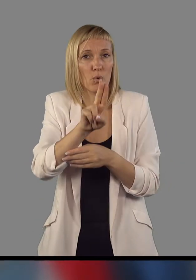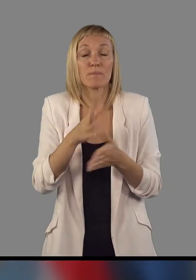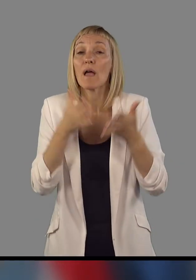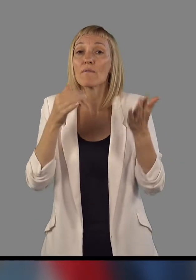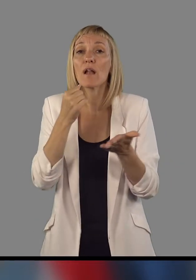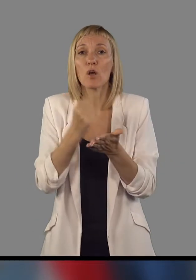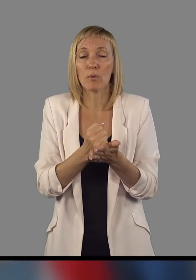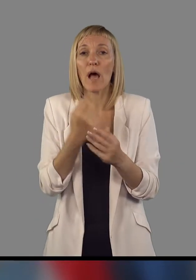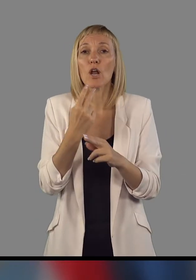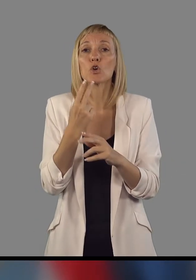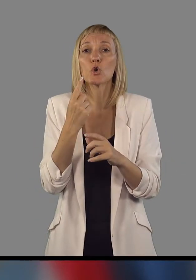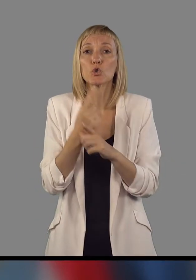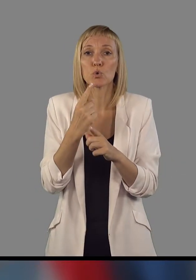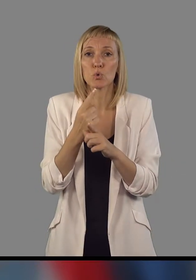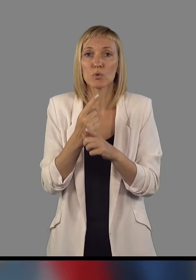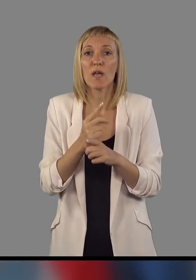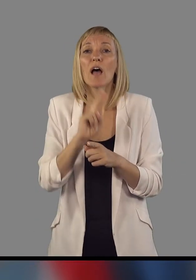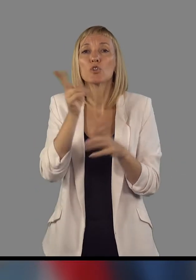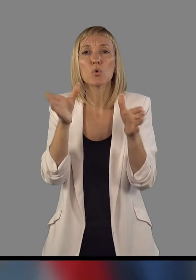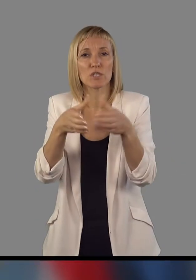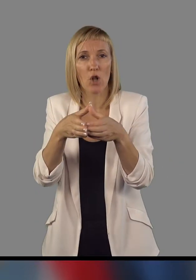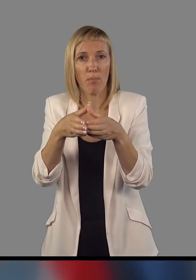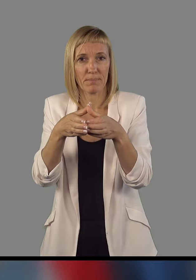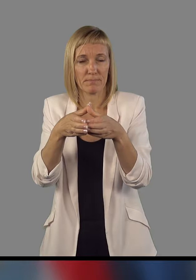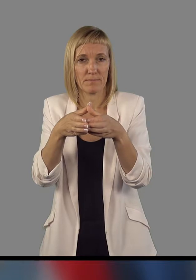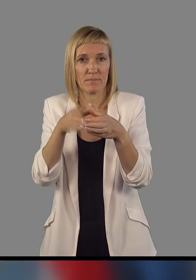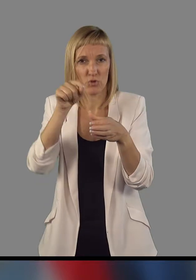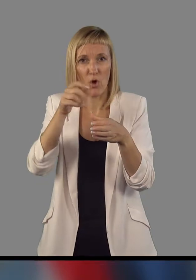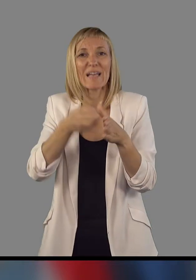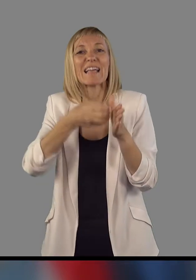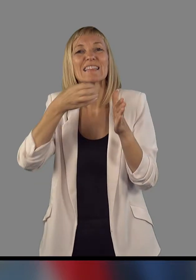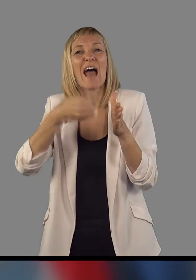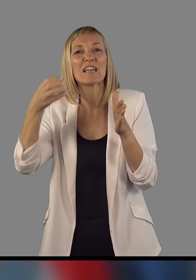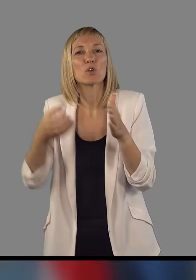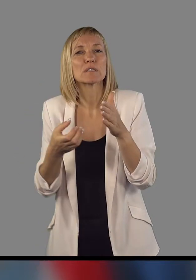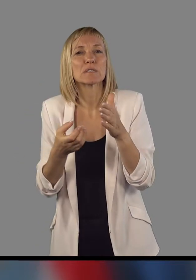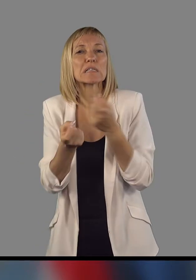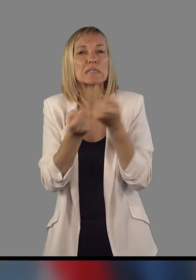Evropski uniji. Velik poudarek bo predvsem na tem drugem sklopu,